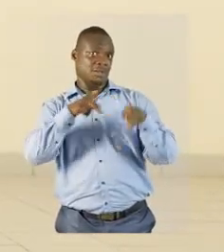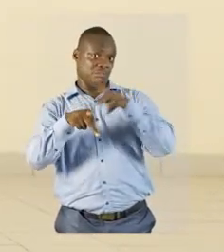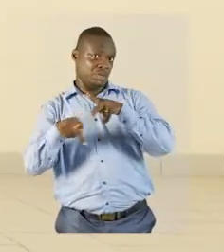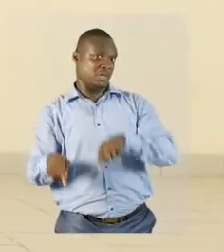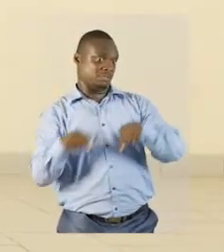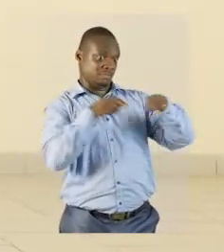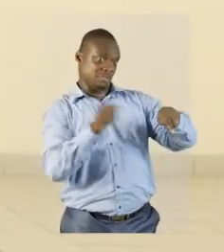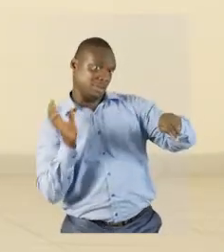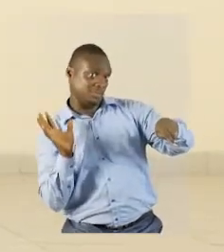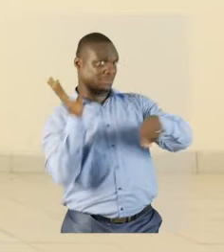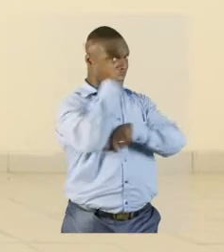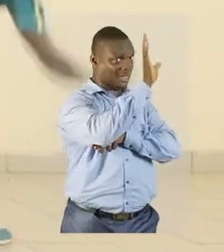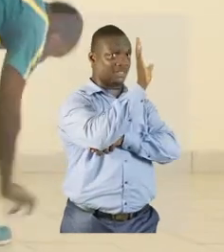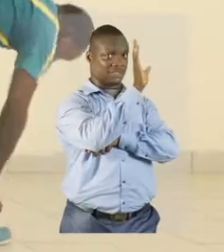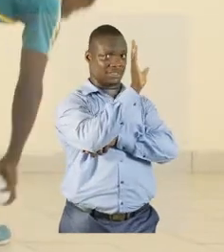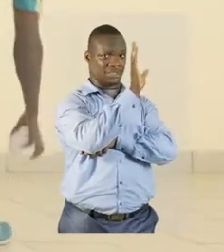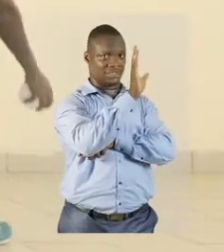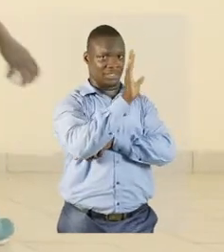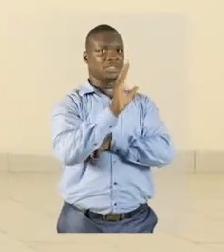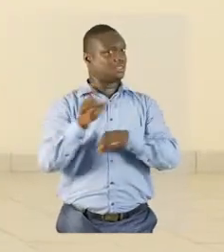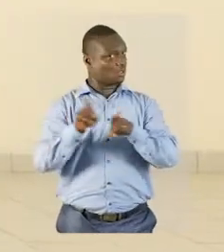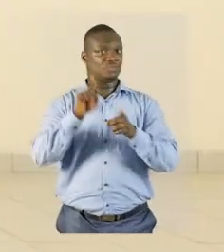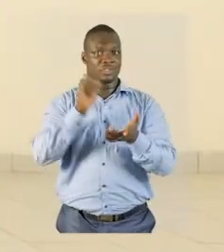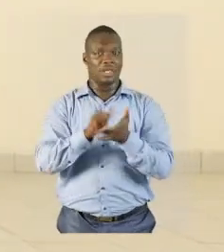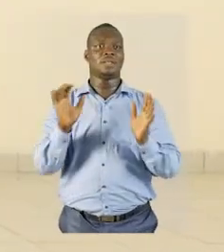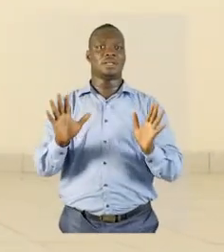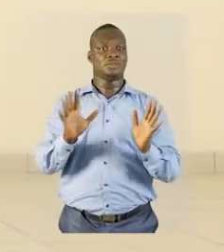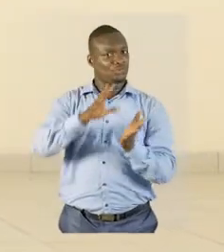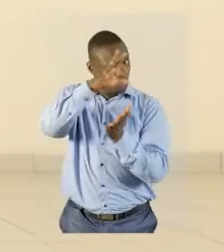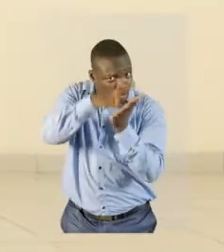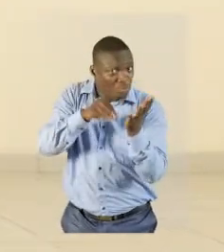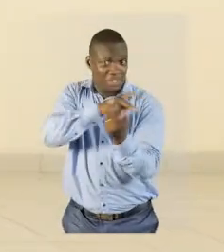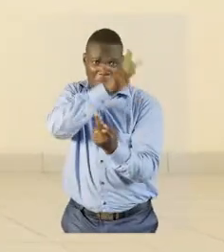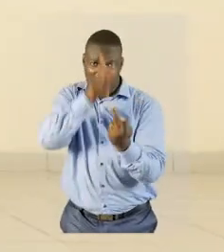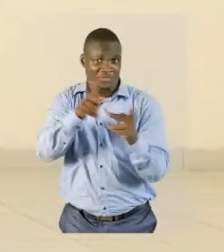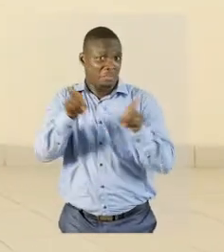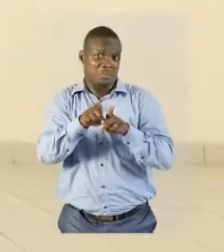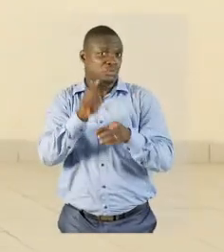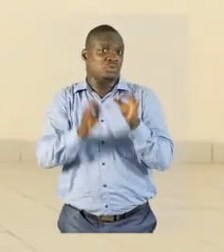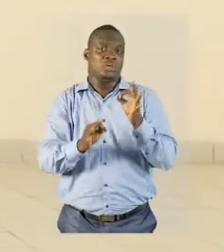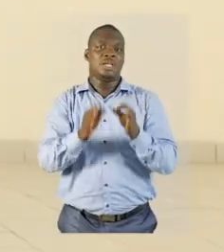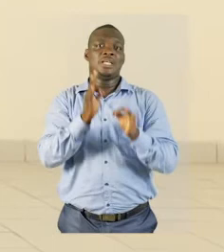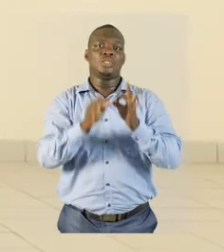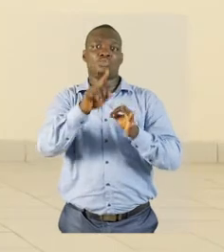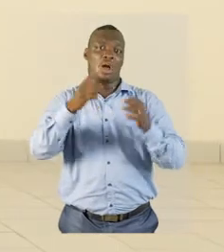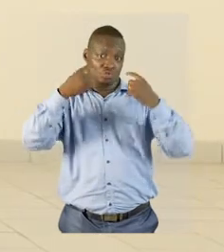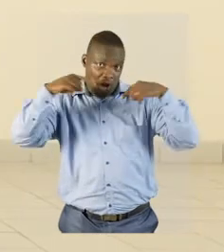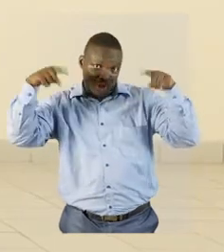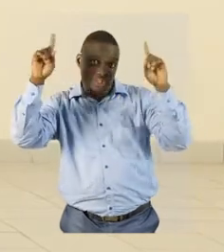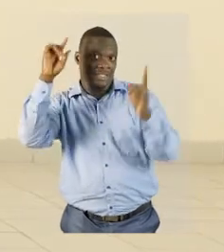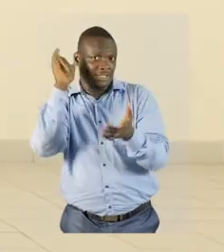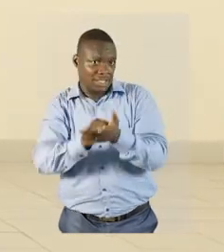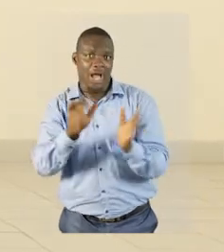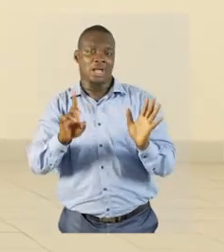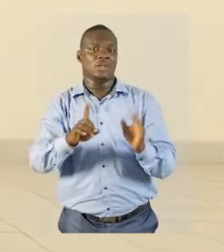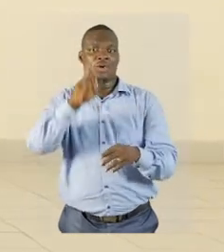top sursaut, et on grandit, on lance le poids. Très bien, une fois que vous avez réussi ça, deux, trois fois, n'oubliez pas les